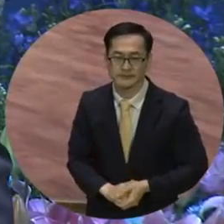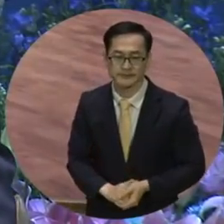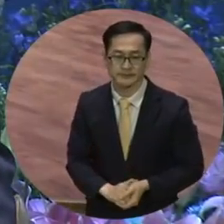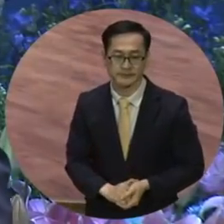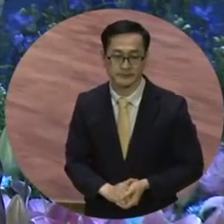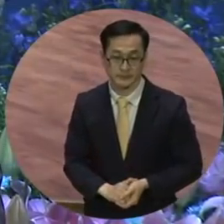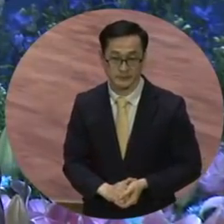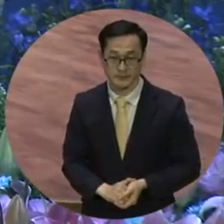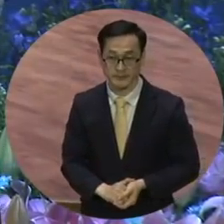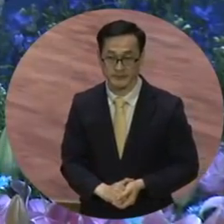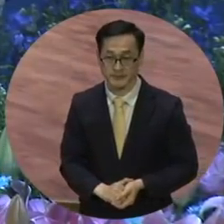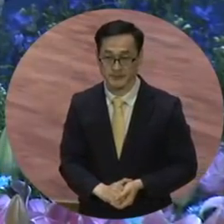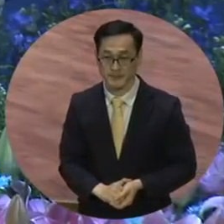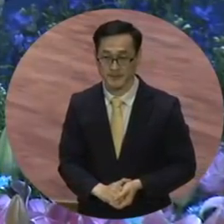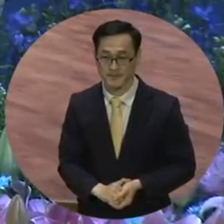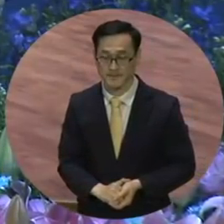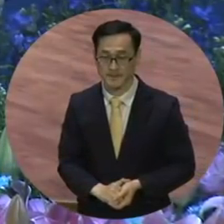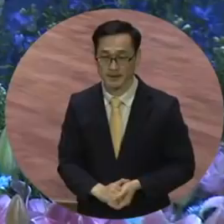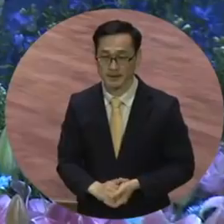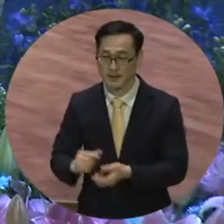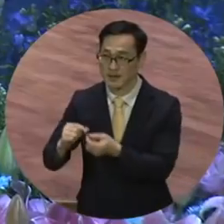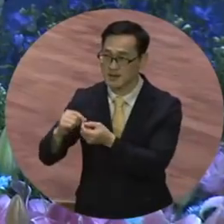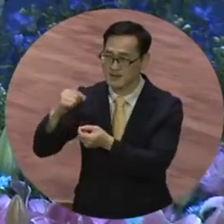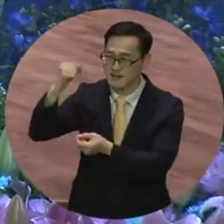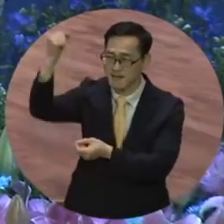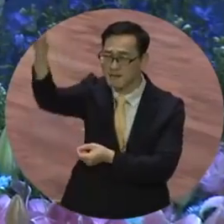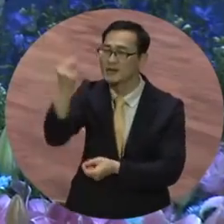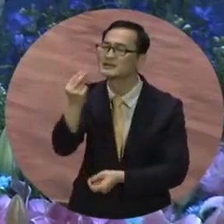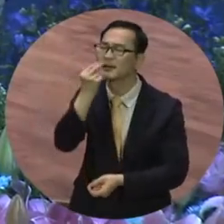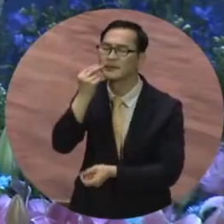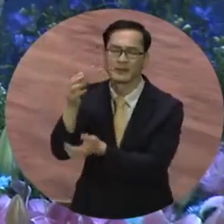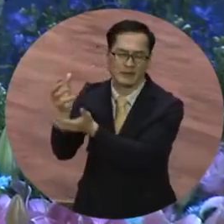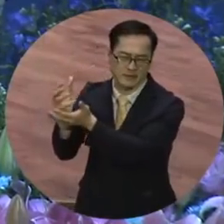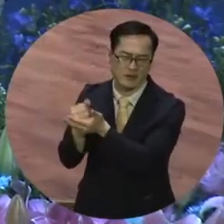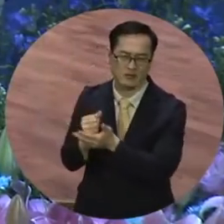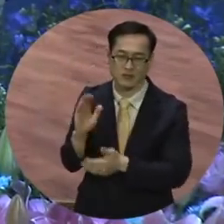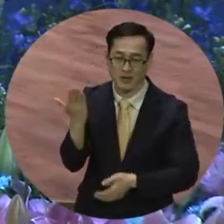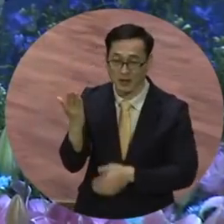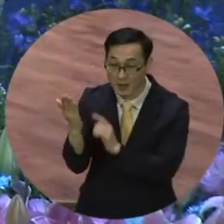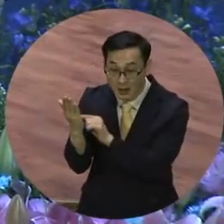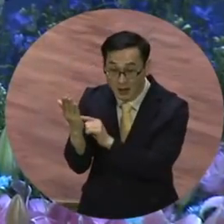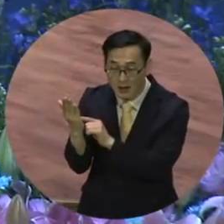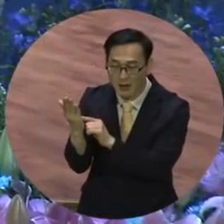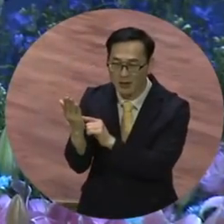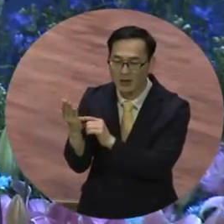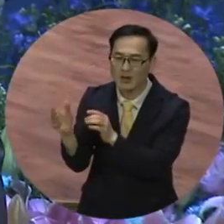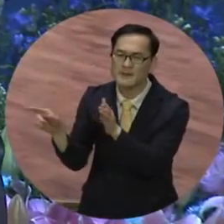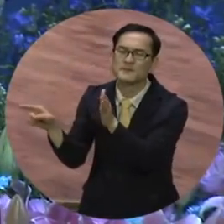구원받는다고 영원한 생명 얻어요. 그 즉 예수 믿기만 하면